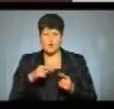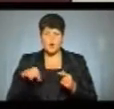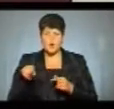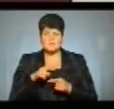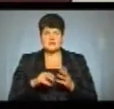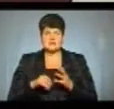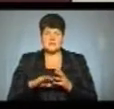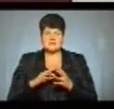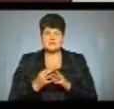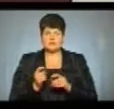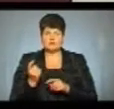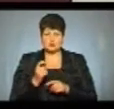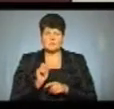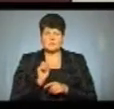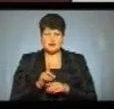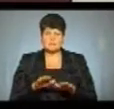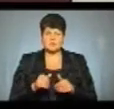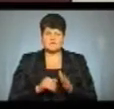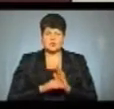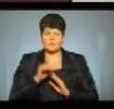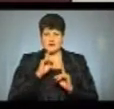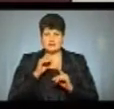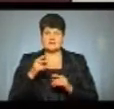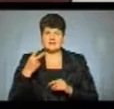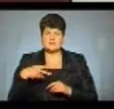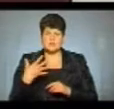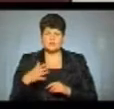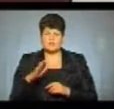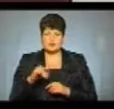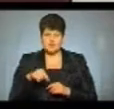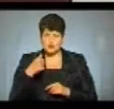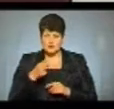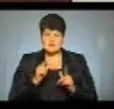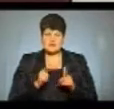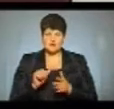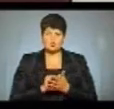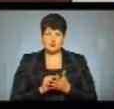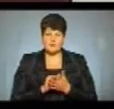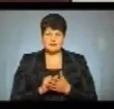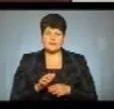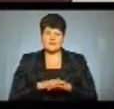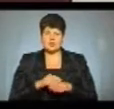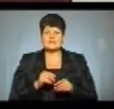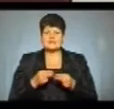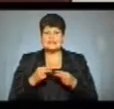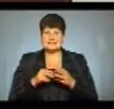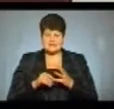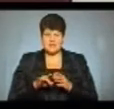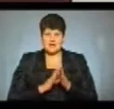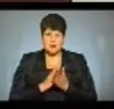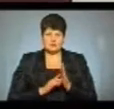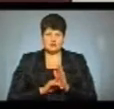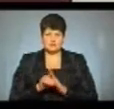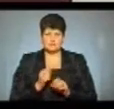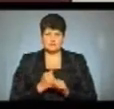сільськогосподарського призначення і передав до Верховної Ради 25 вересня цього року. Згідно із документом, ринок землі має запрацювати із 1 жовтня